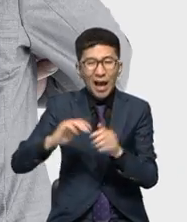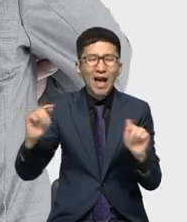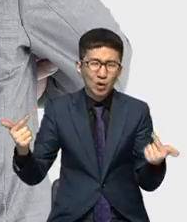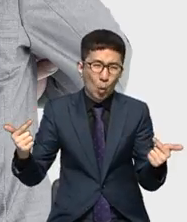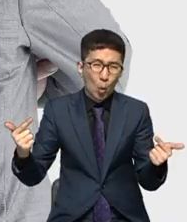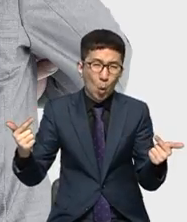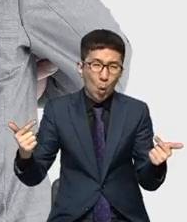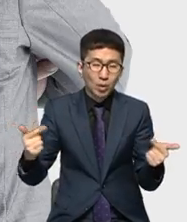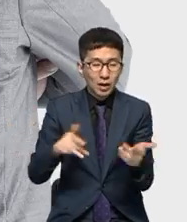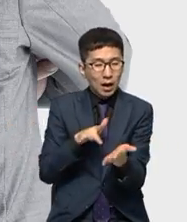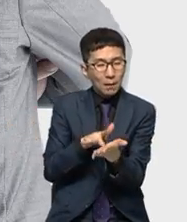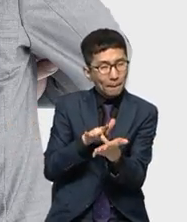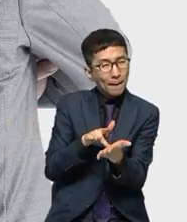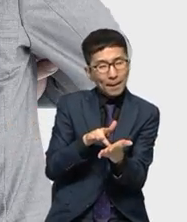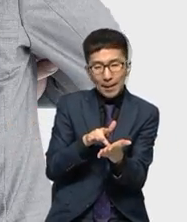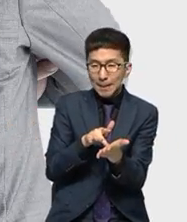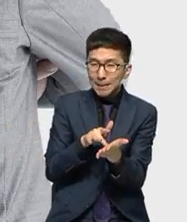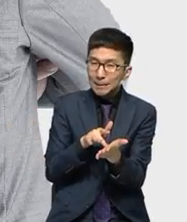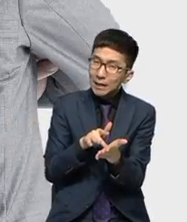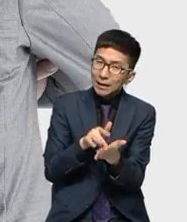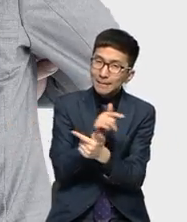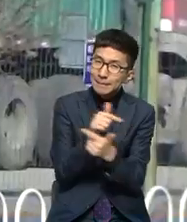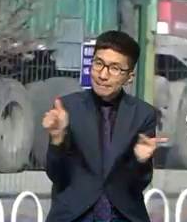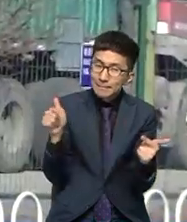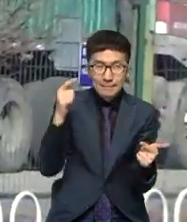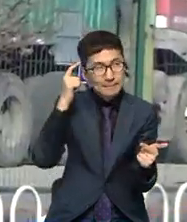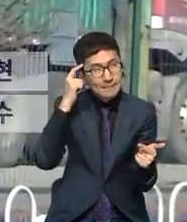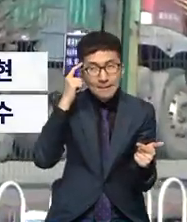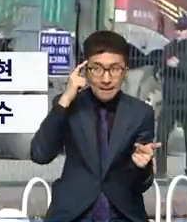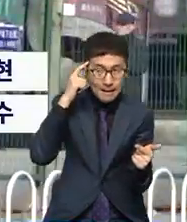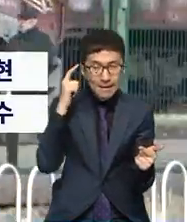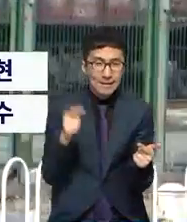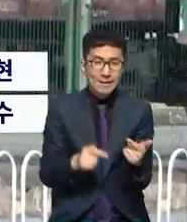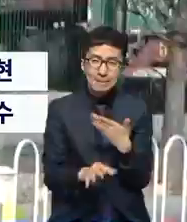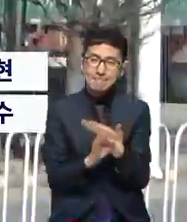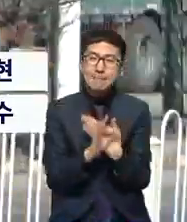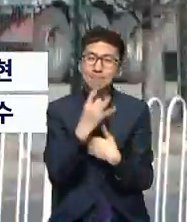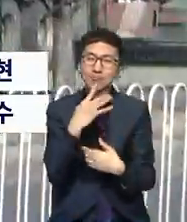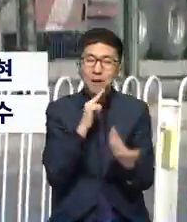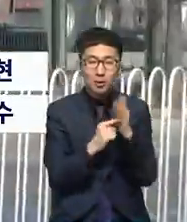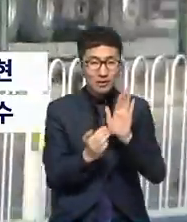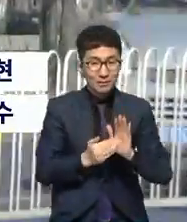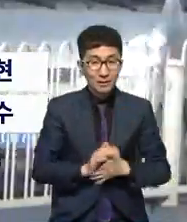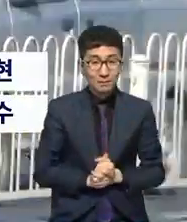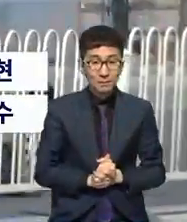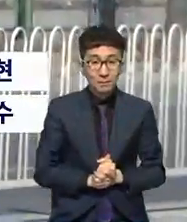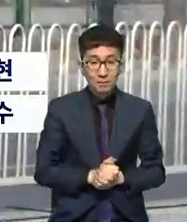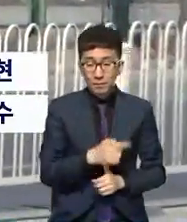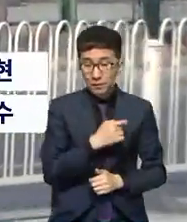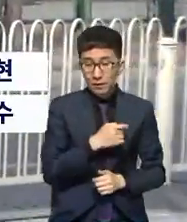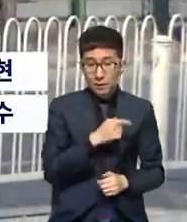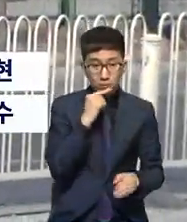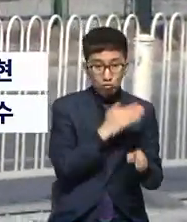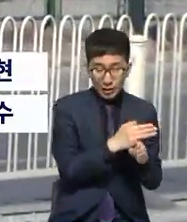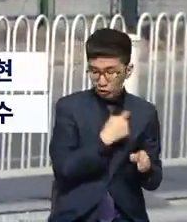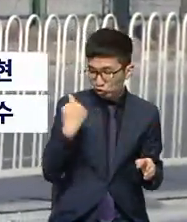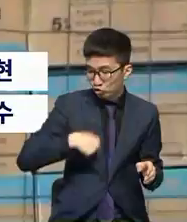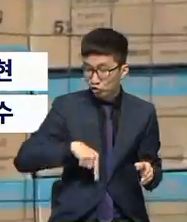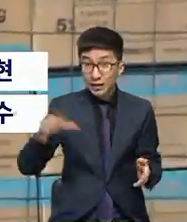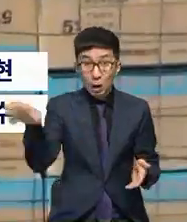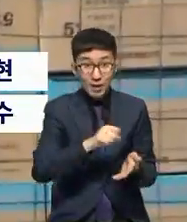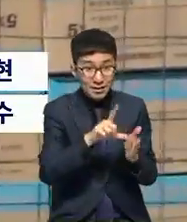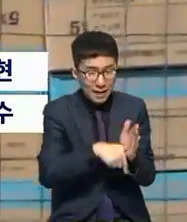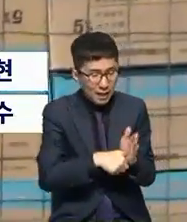아니고 방역시험 성격이 있다고 전했습니다. 북한은 중국에서 들여온 물품에 대해 의주에 설치된 방역장에서